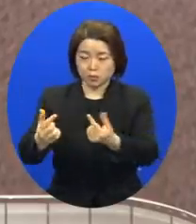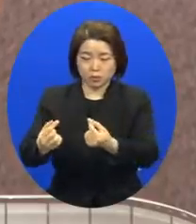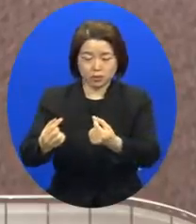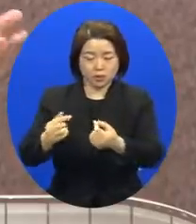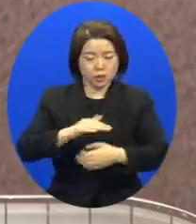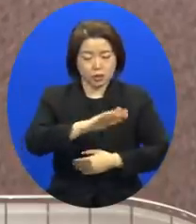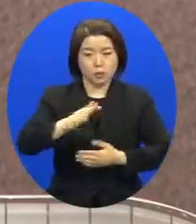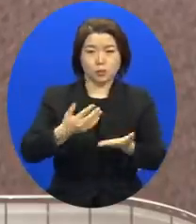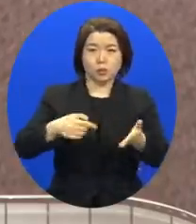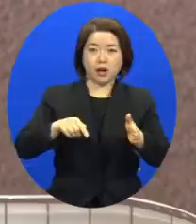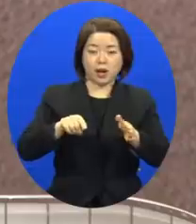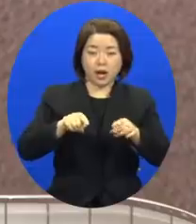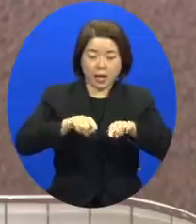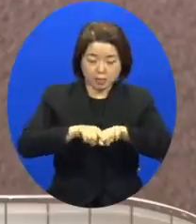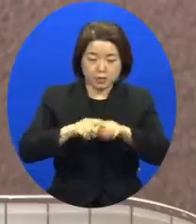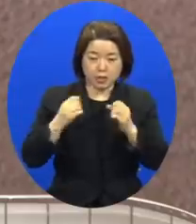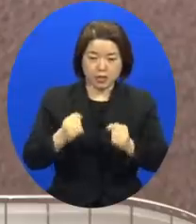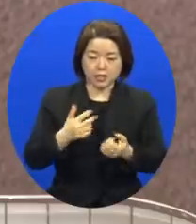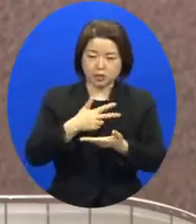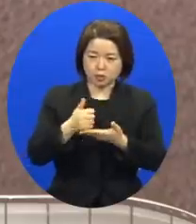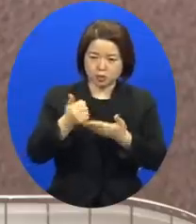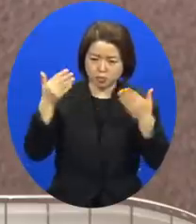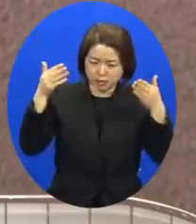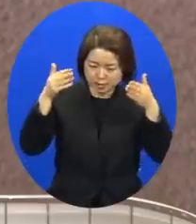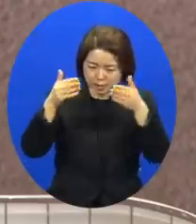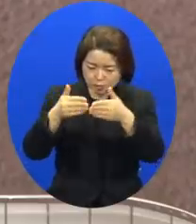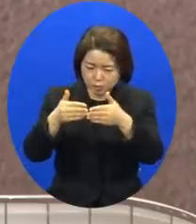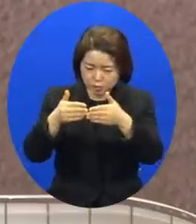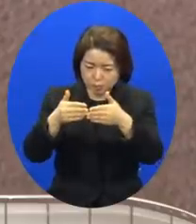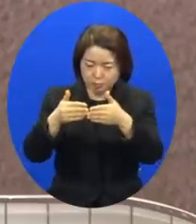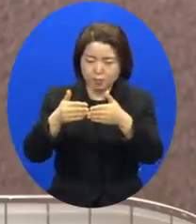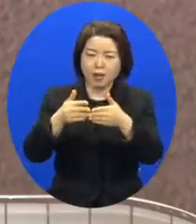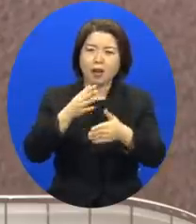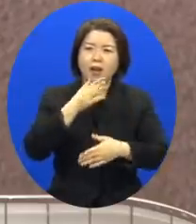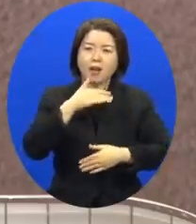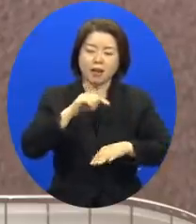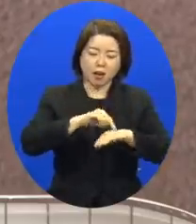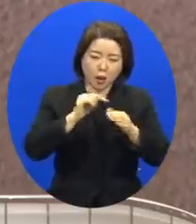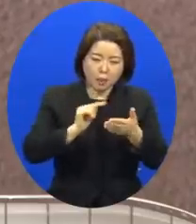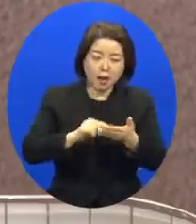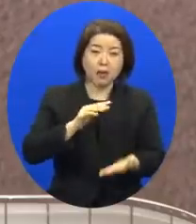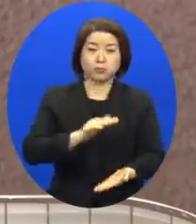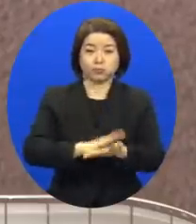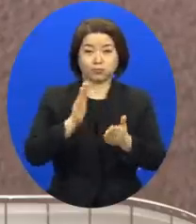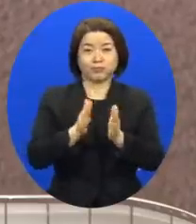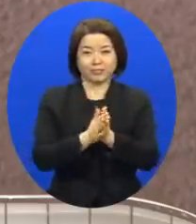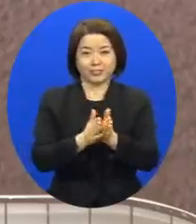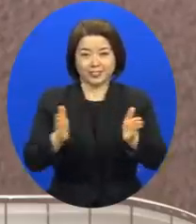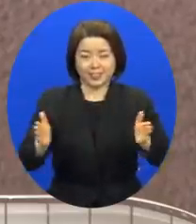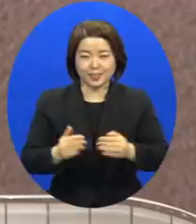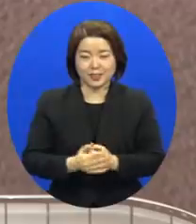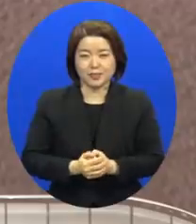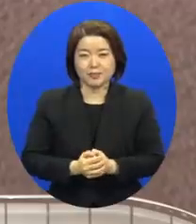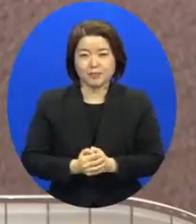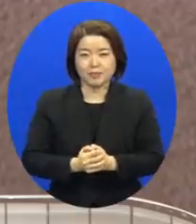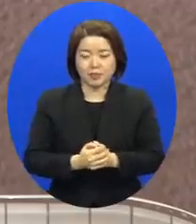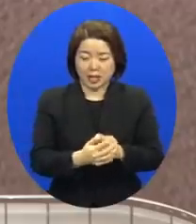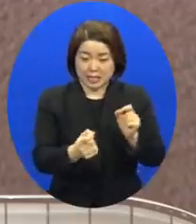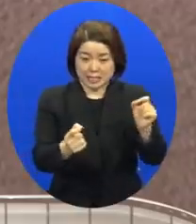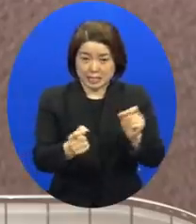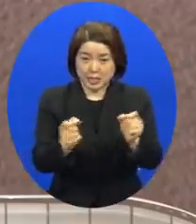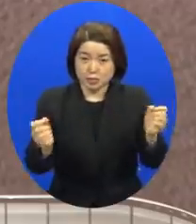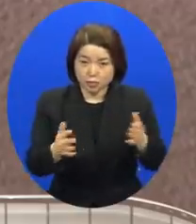계시는 주님을 주목해 보기 시작 그랬습니다 그리고 정말 마음이 뜨거워 지기 시작했어 그렇게 짧은 순간